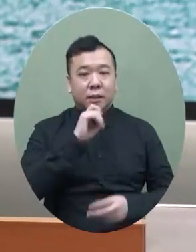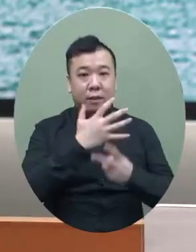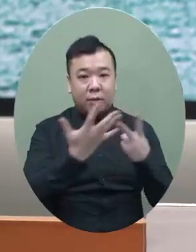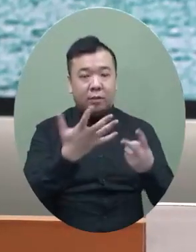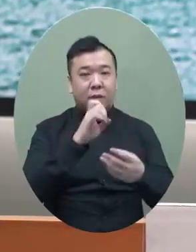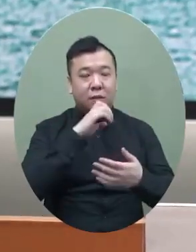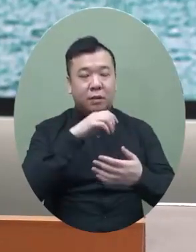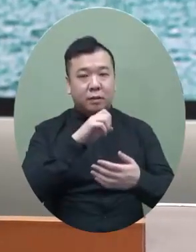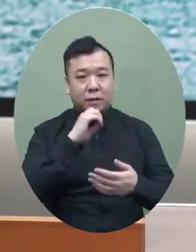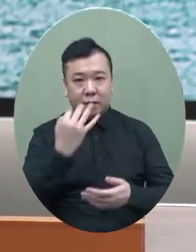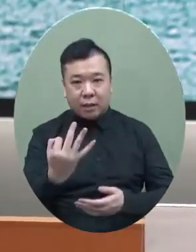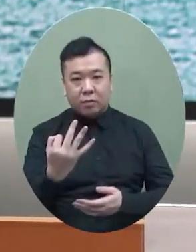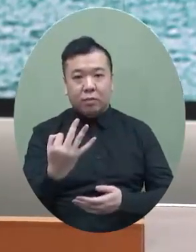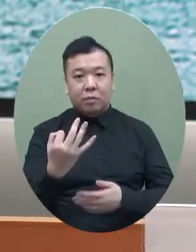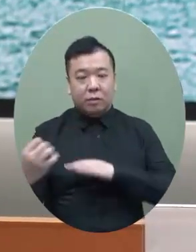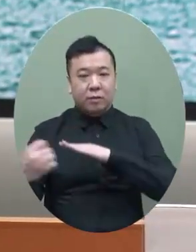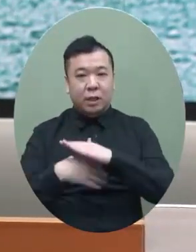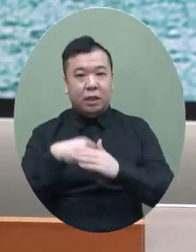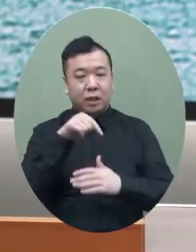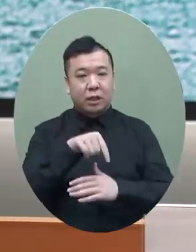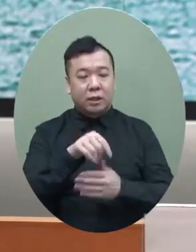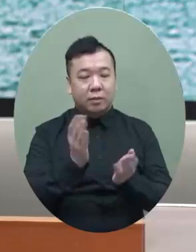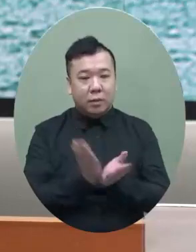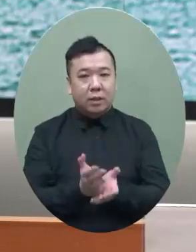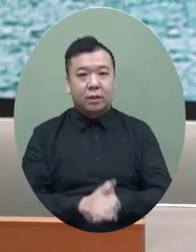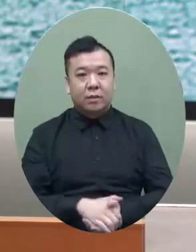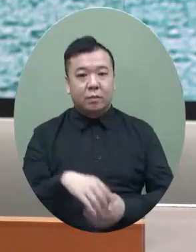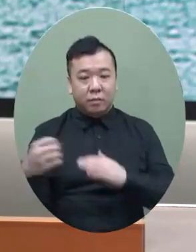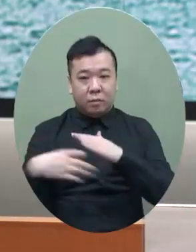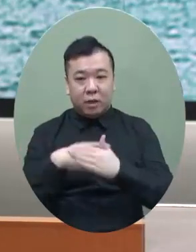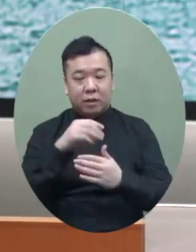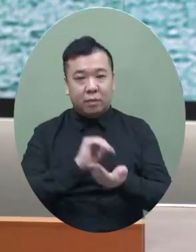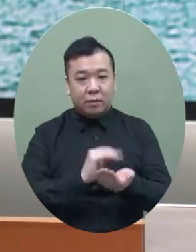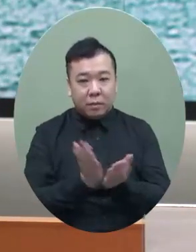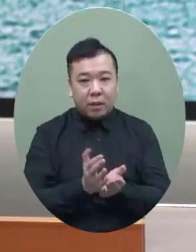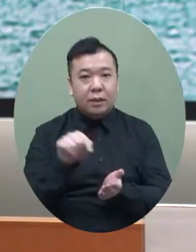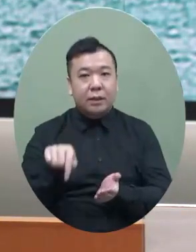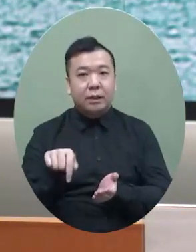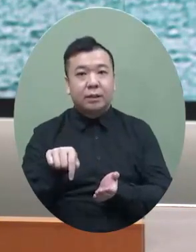有3宗咧係輸入性個案啦。咁啊，輸入性個案咧就係